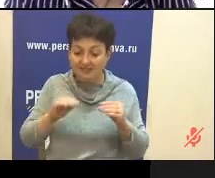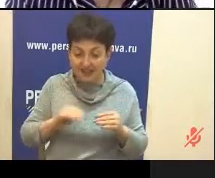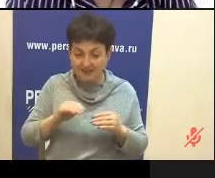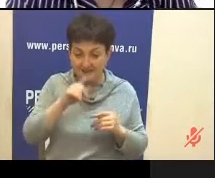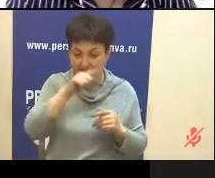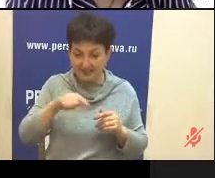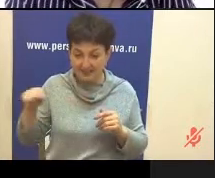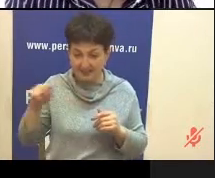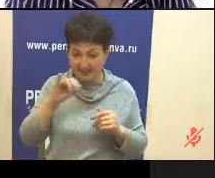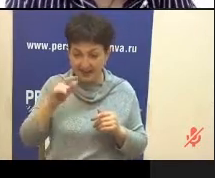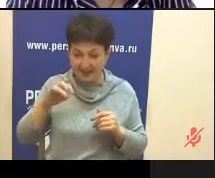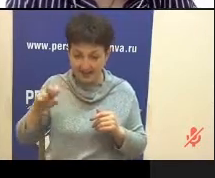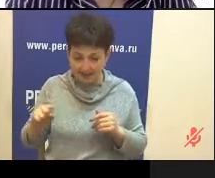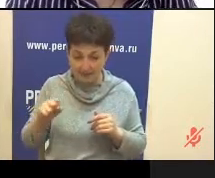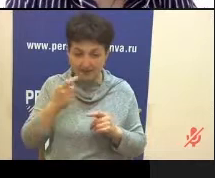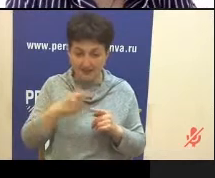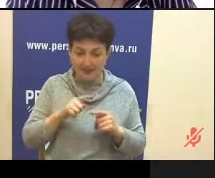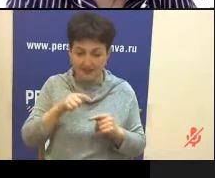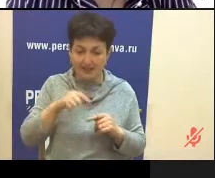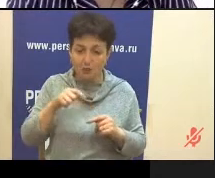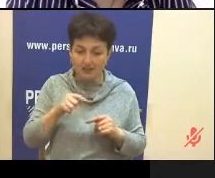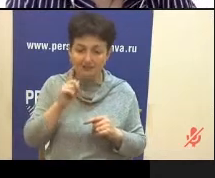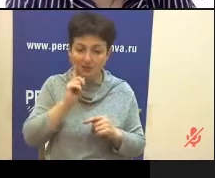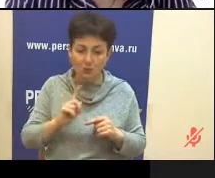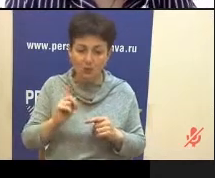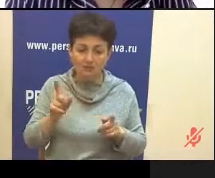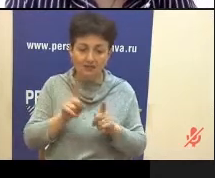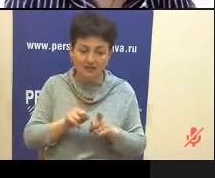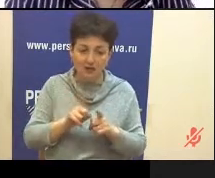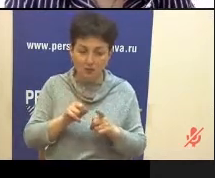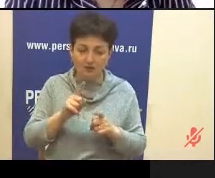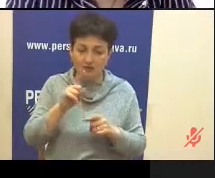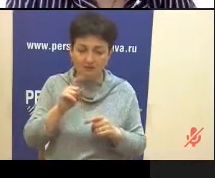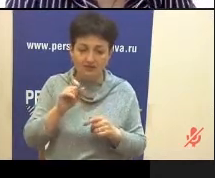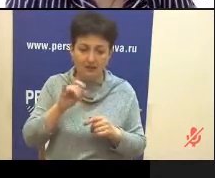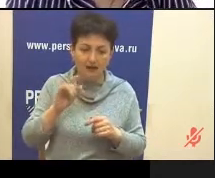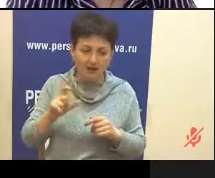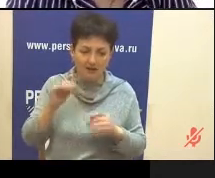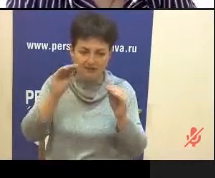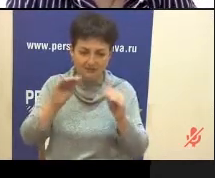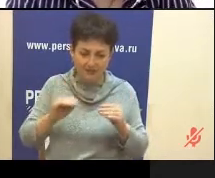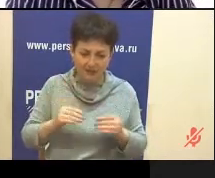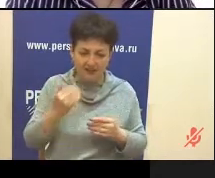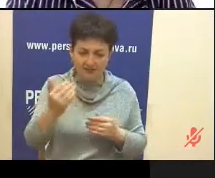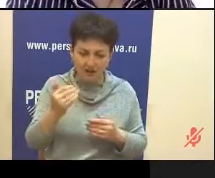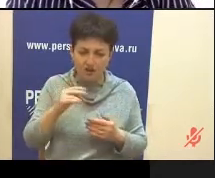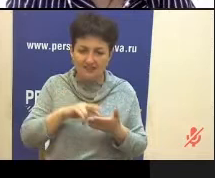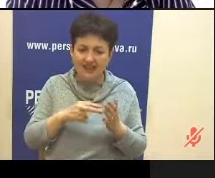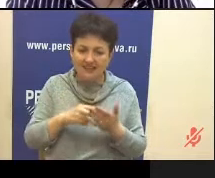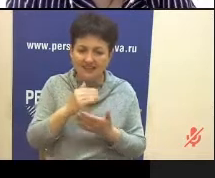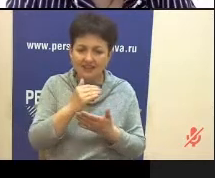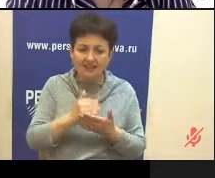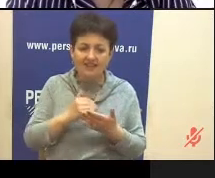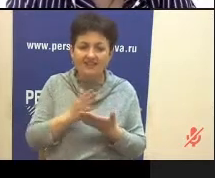Составьте в этой диаграмме, она совершенно интуитивная, и это первый удобный такой замах в сторону составления вашей